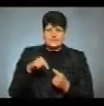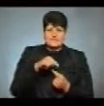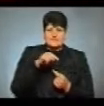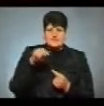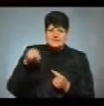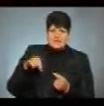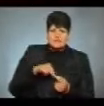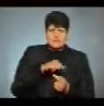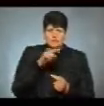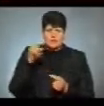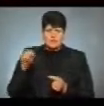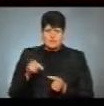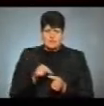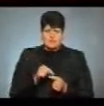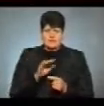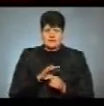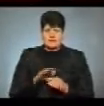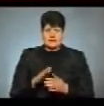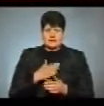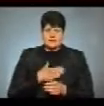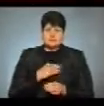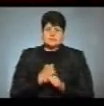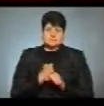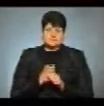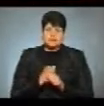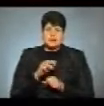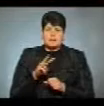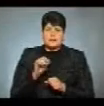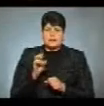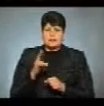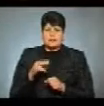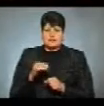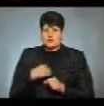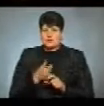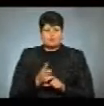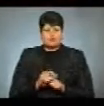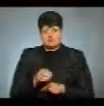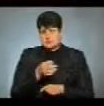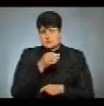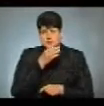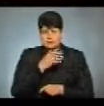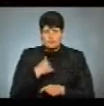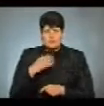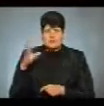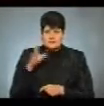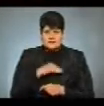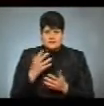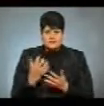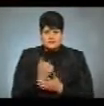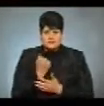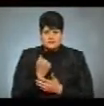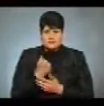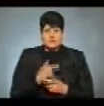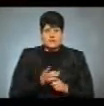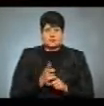країв. І ось наші дітки виготовляли такі мандали. Мені дуже сподобалось, і в мене все вийшло. Дуже